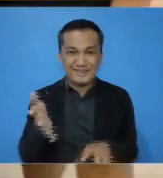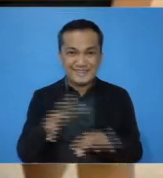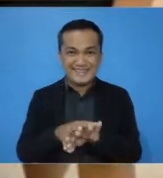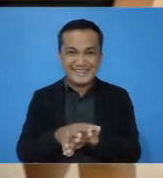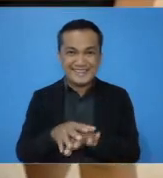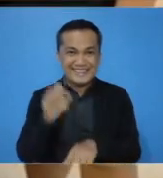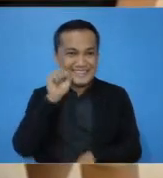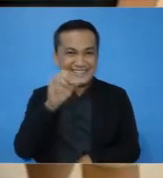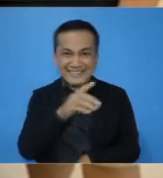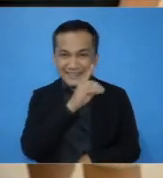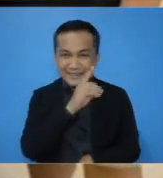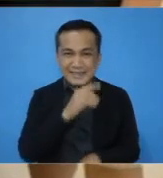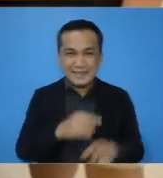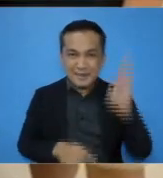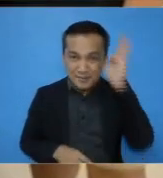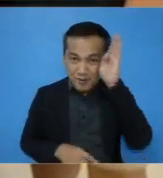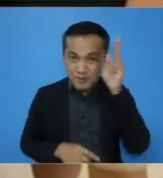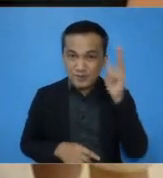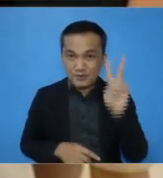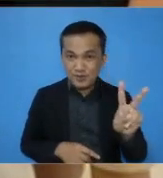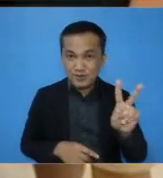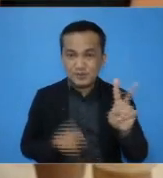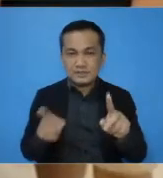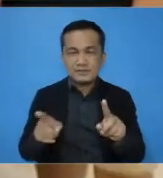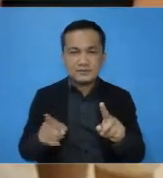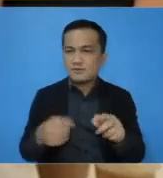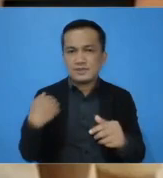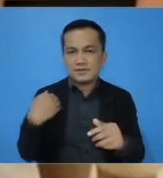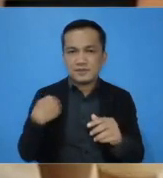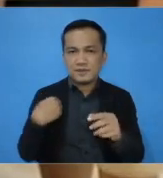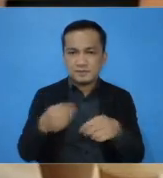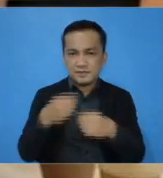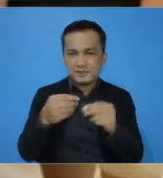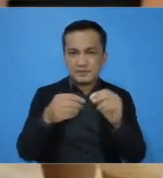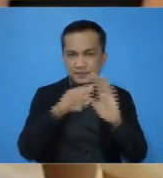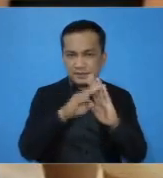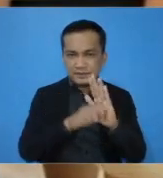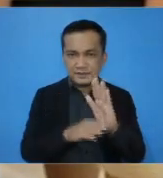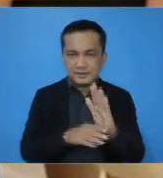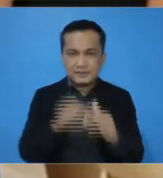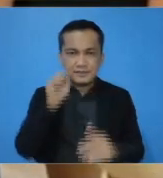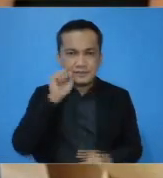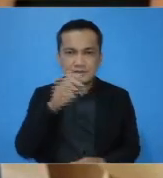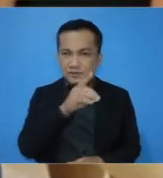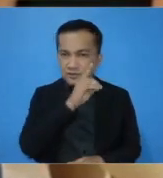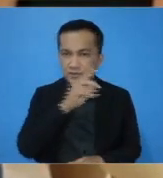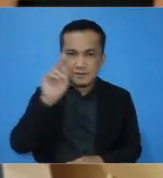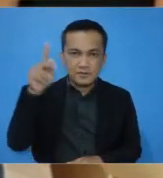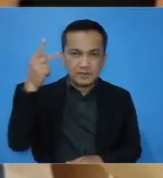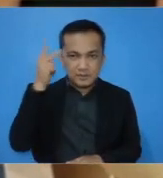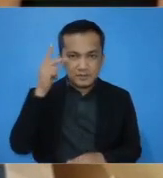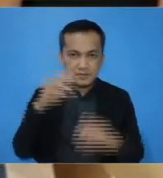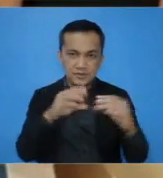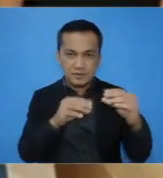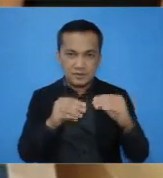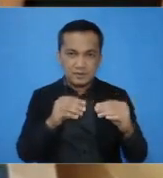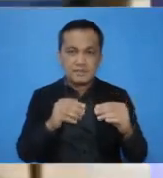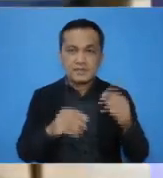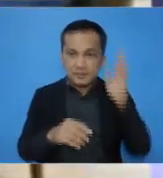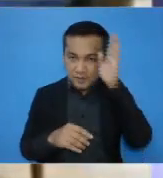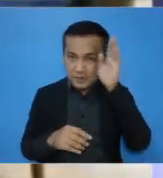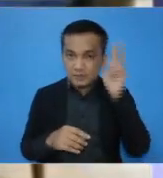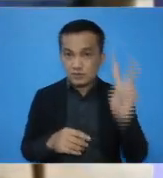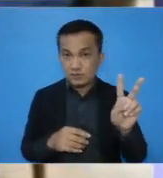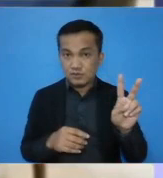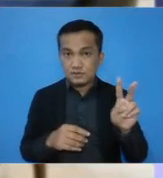Bagamat hindi nagbigay ng ibang detalye, kinumpirma ni Sara na politika ang pinag-usapan nila ni Marcos nang magpulong sila sa